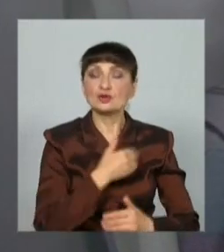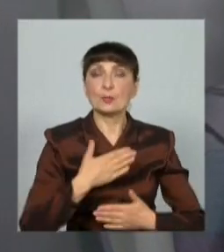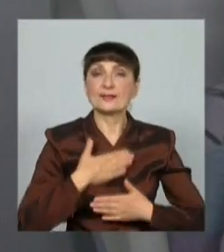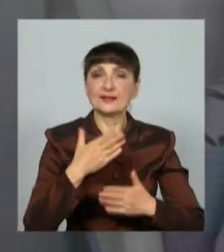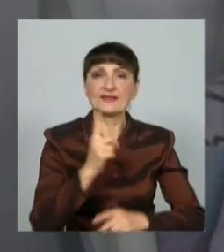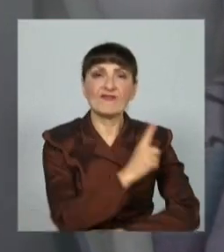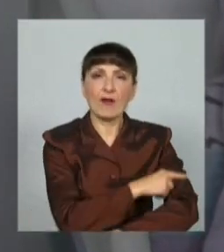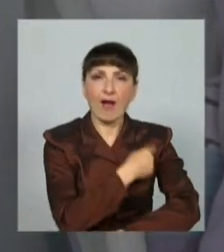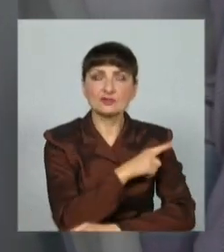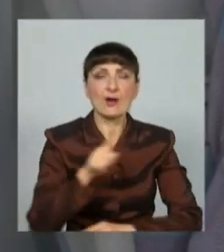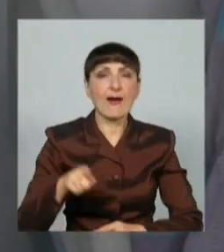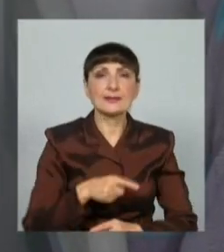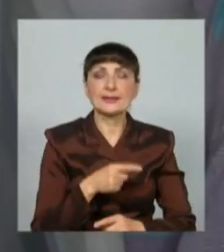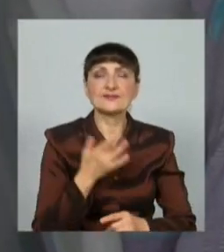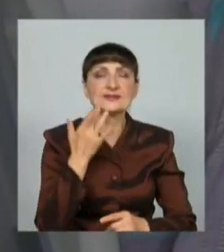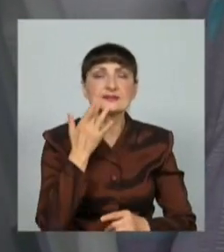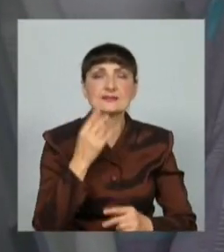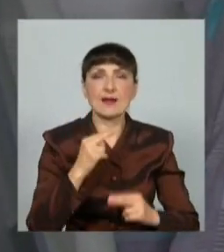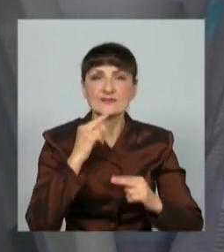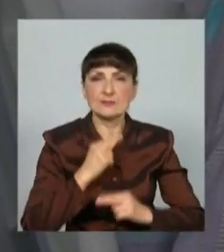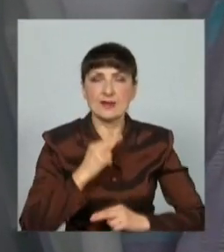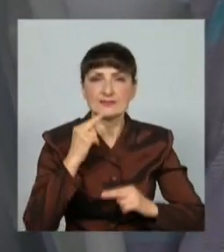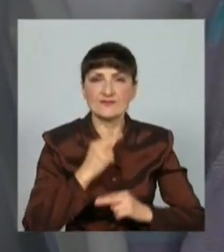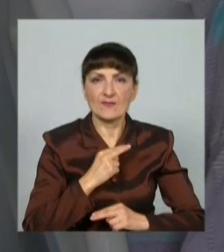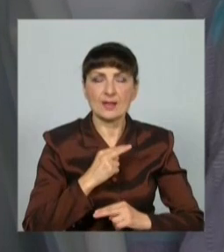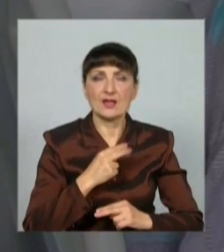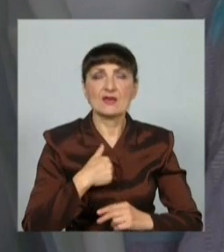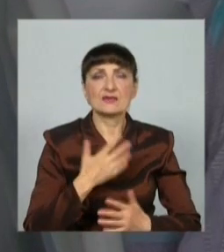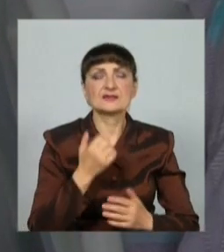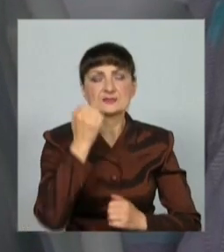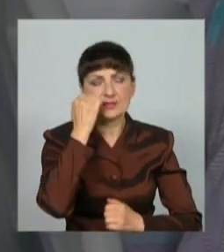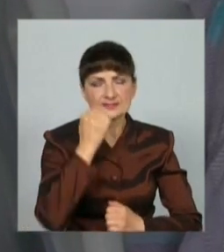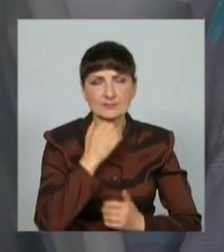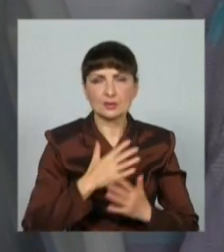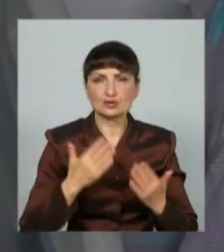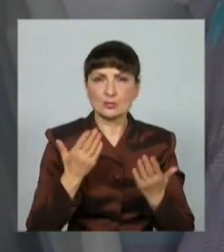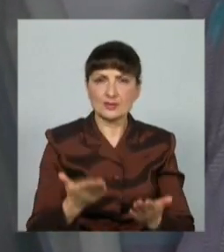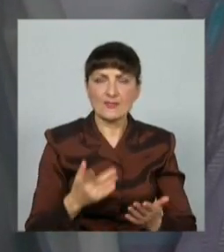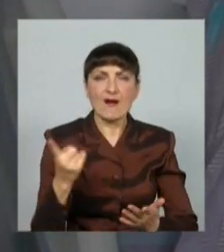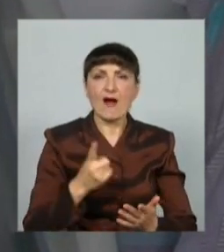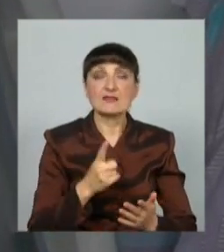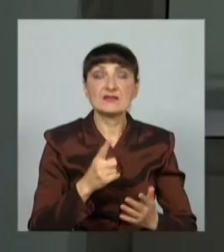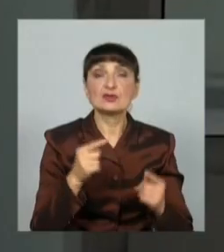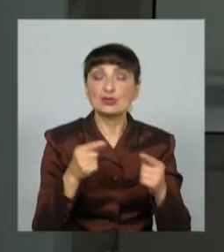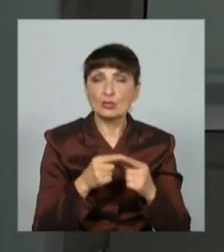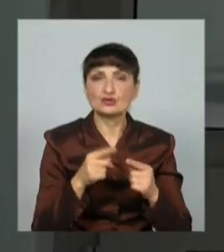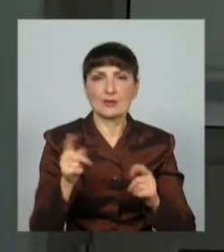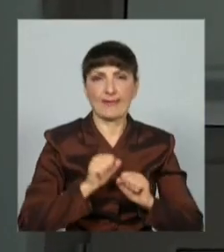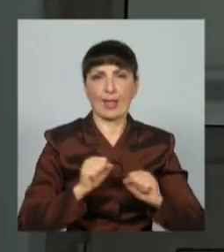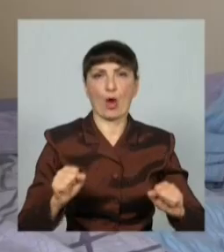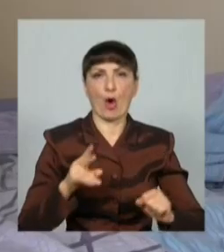поблагодарить врачей. Они ни на секунду не отходили от меня. Я преклоняю голову перед ними. Они, без преувеличения,